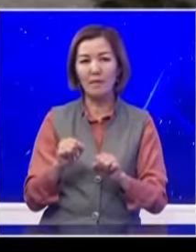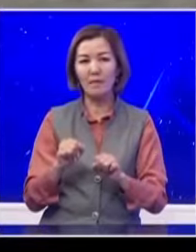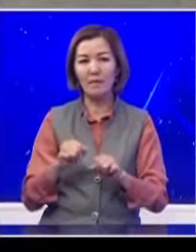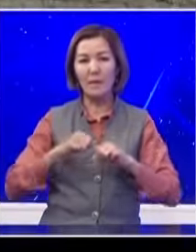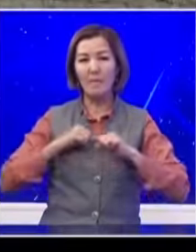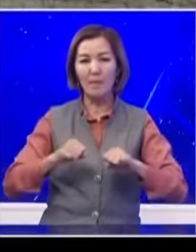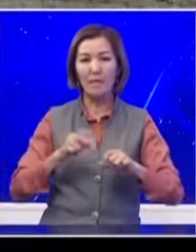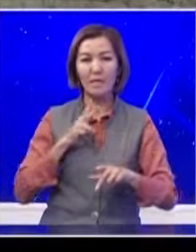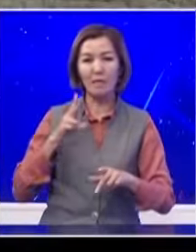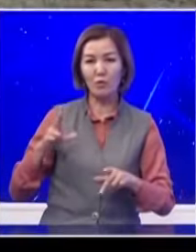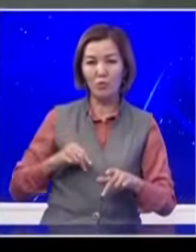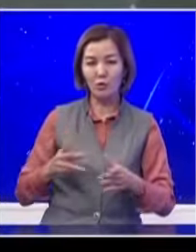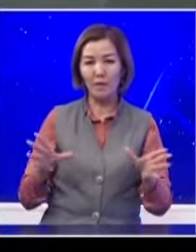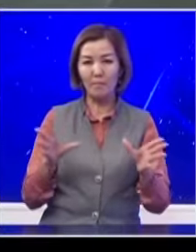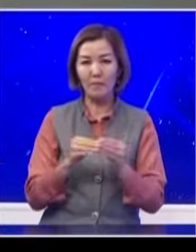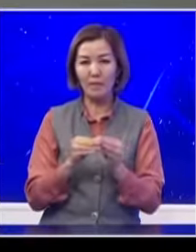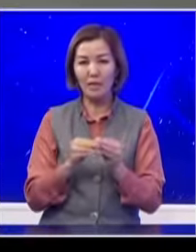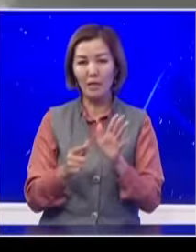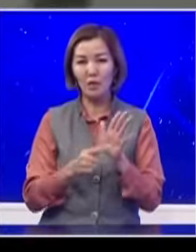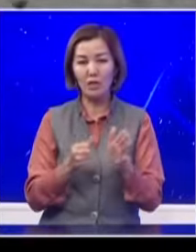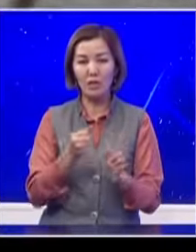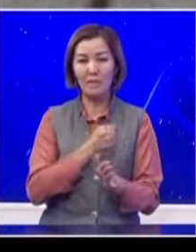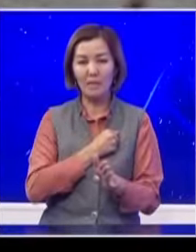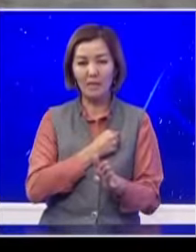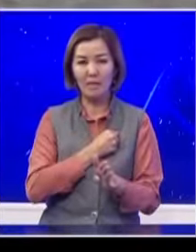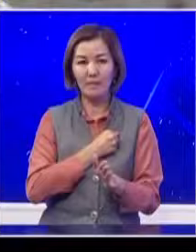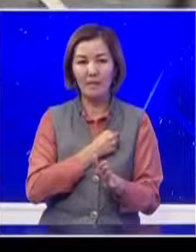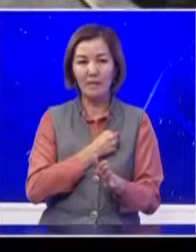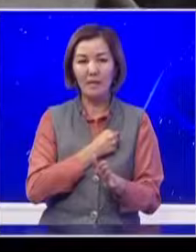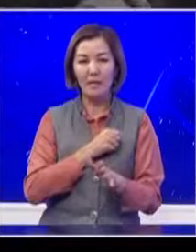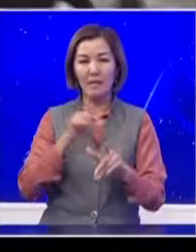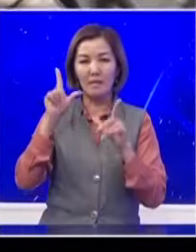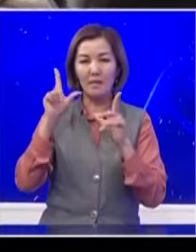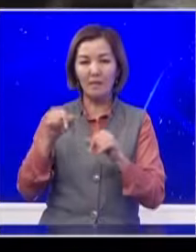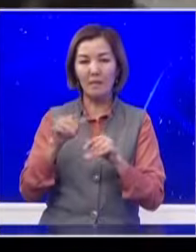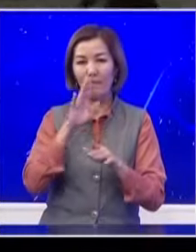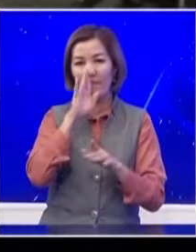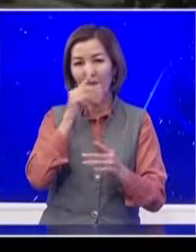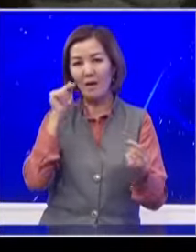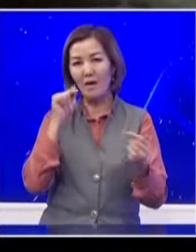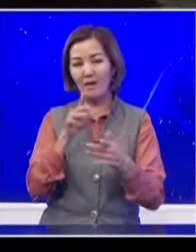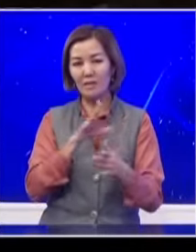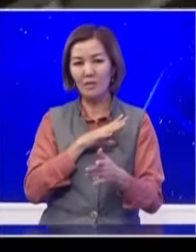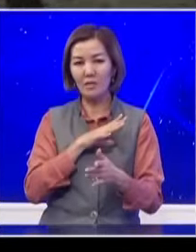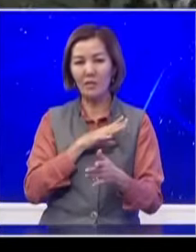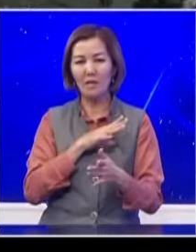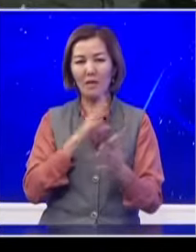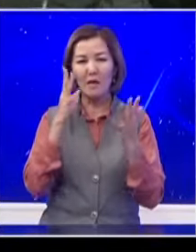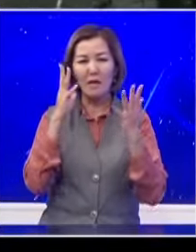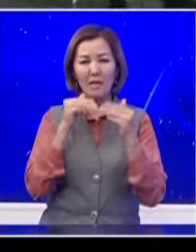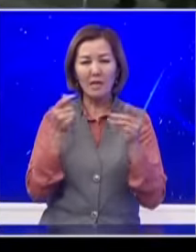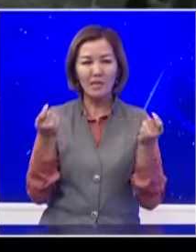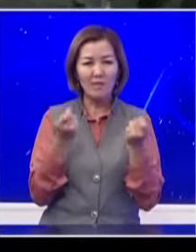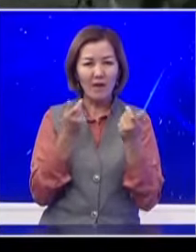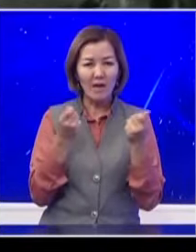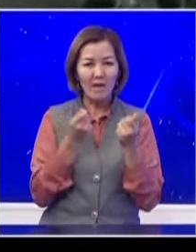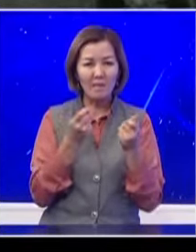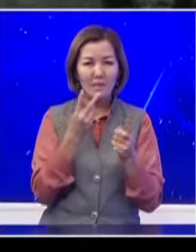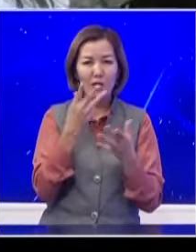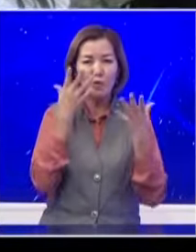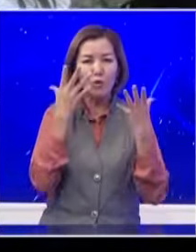мен қызы Гүлайым бастаған 100 сарбаз тәуекелге басын тігіп аттанып кетеді. Олар өздерінен саны әлдеқайда көп жоңғар әскерін 2 күн